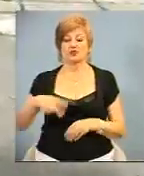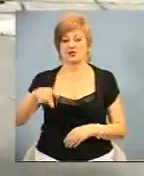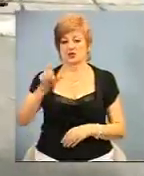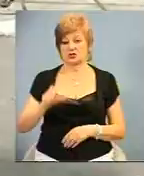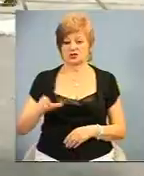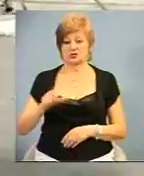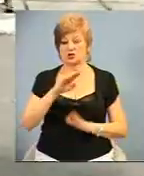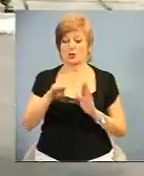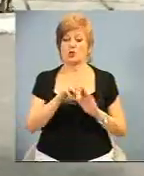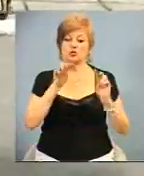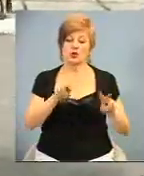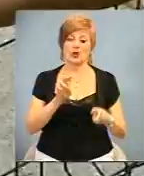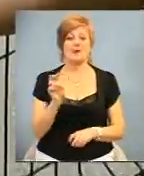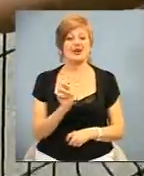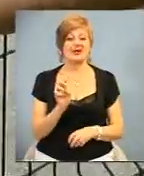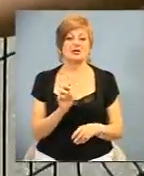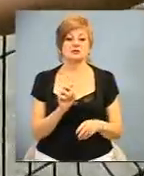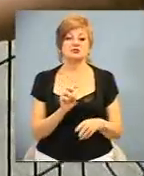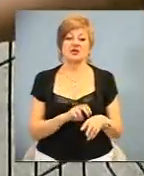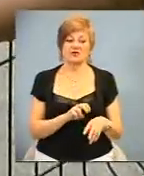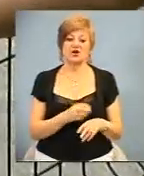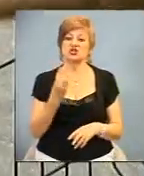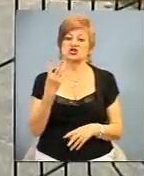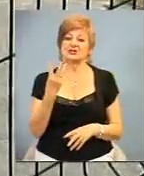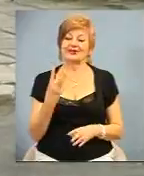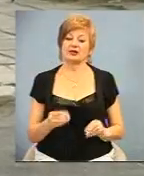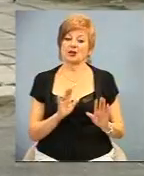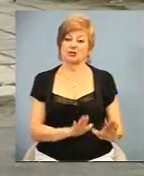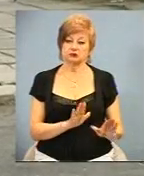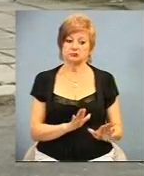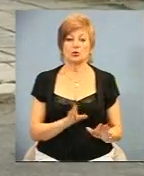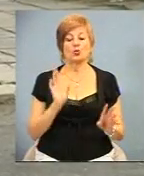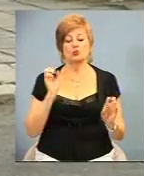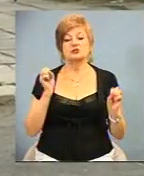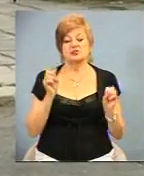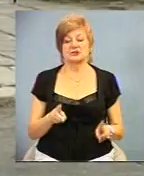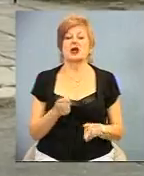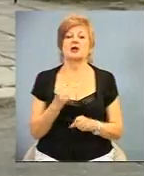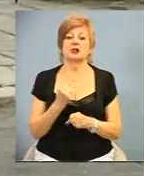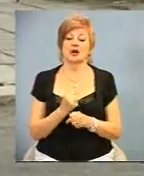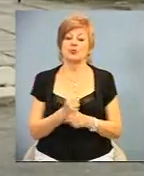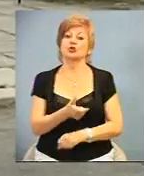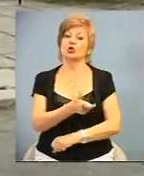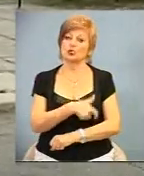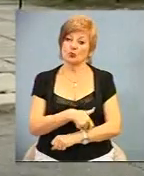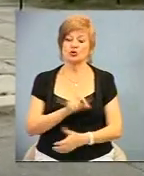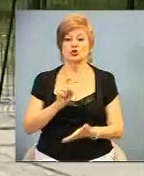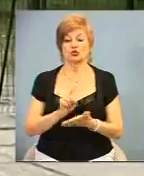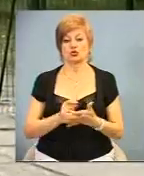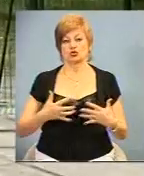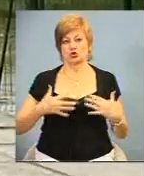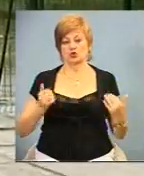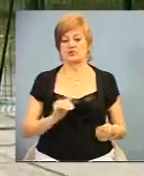Під наглядом бердянських медиків вони будуть ще 3 дні. Стільки ж працюватиме спеціальна комісія в таборі, де мали оздоровитися